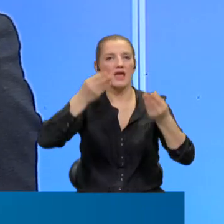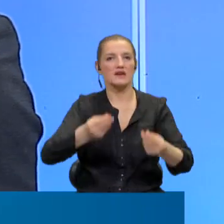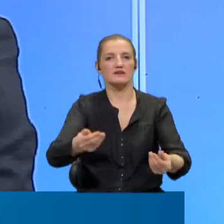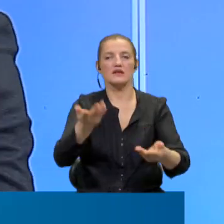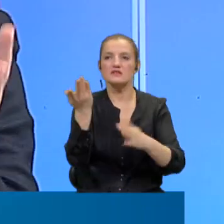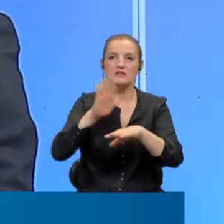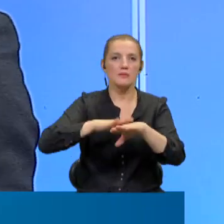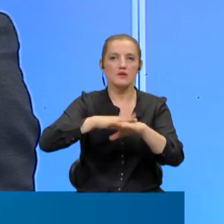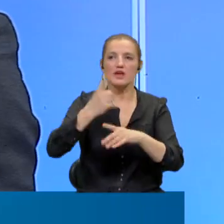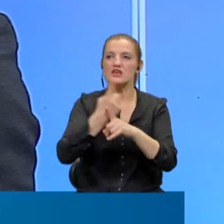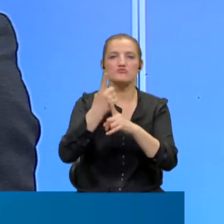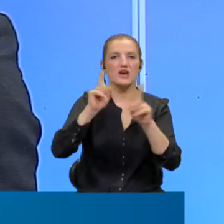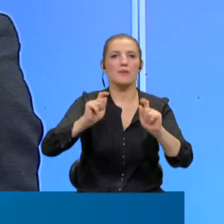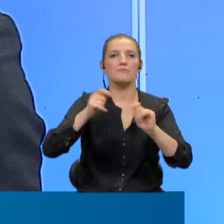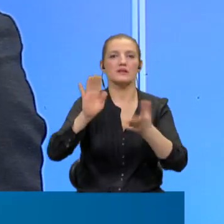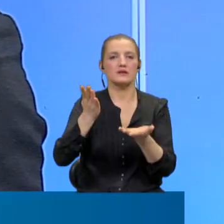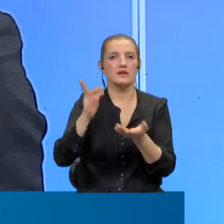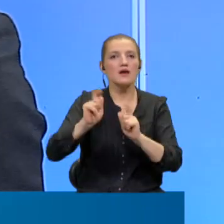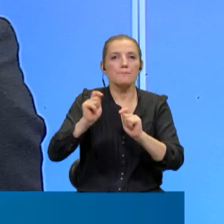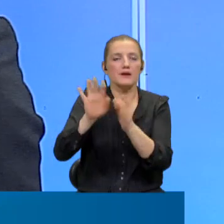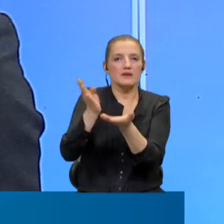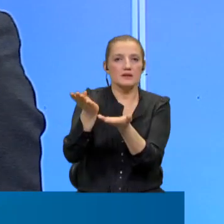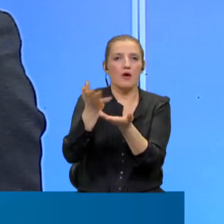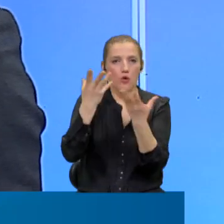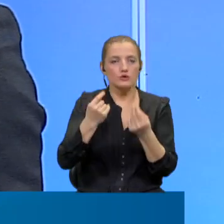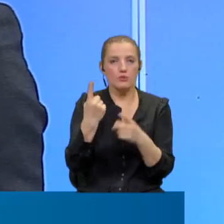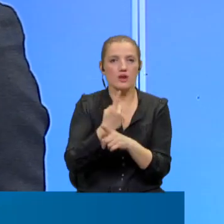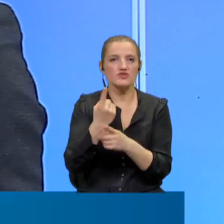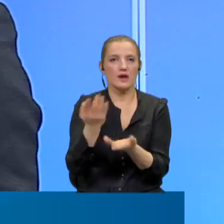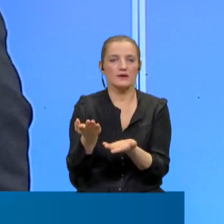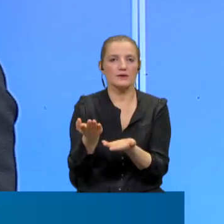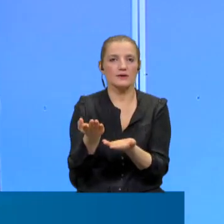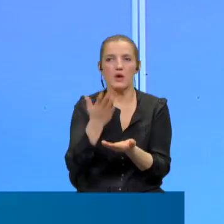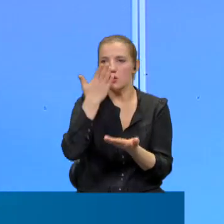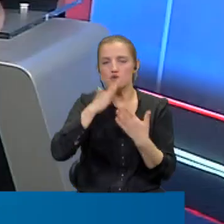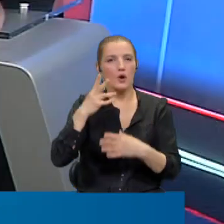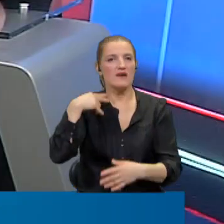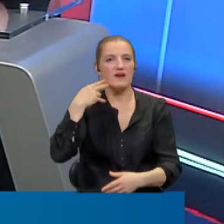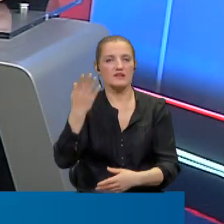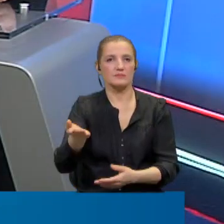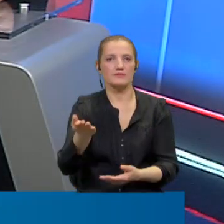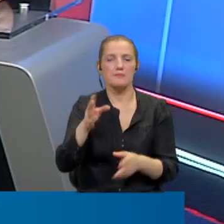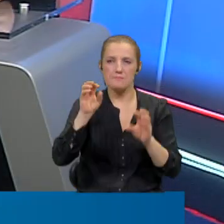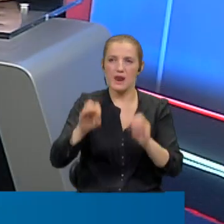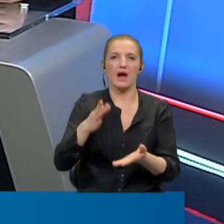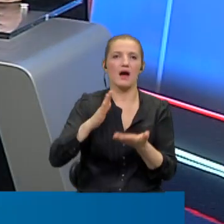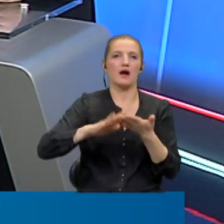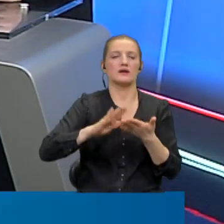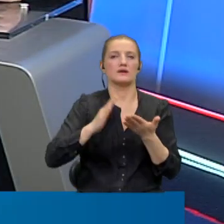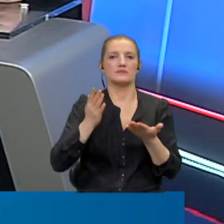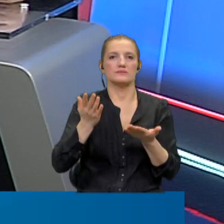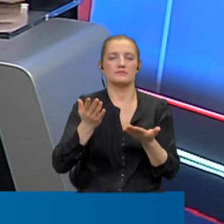hiçbir şey yapmadın mı yani yapmış ya böyle soruyorum Olur mu öyle şey yapmadık bıraksın Allah